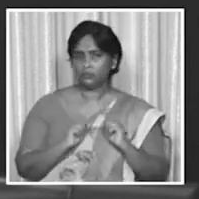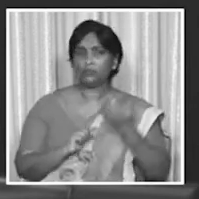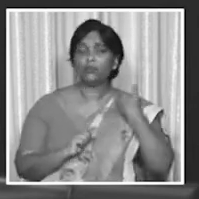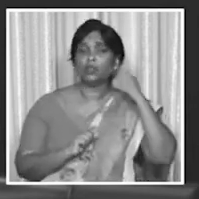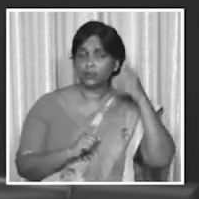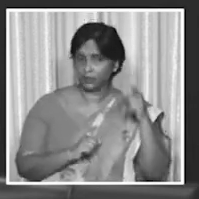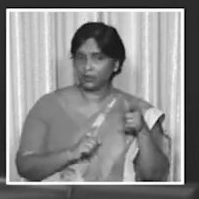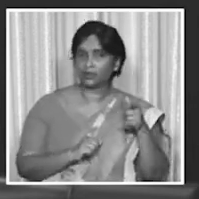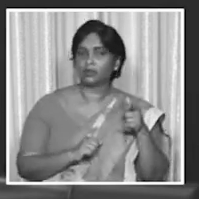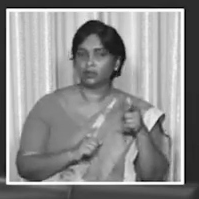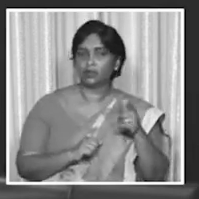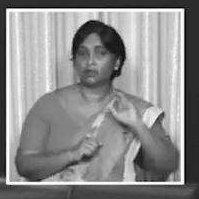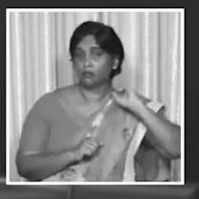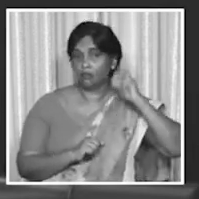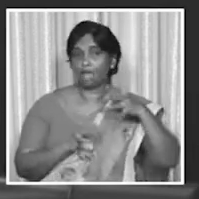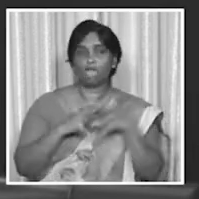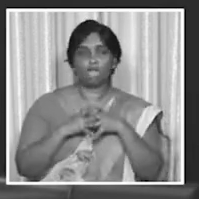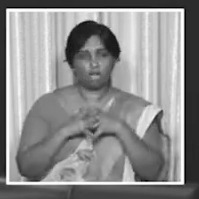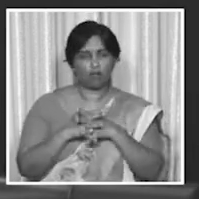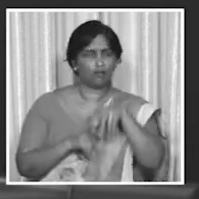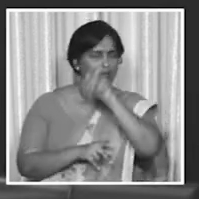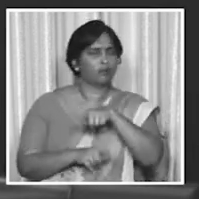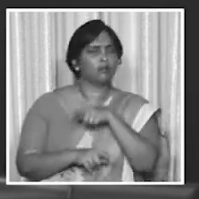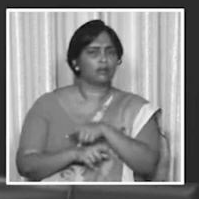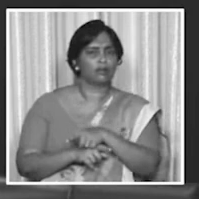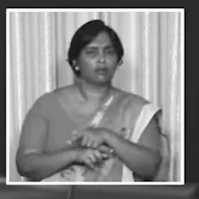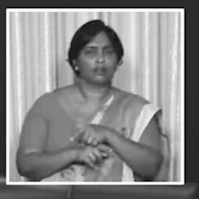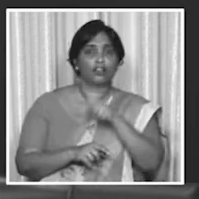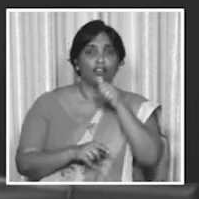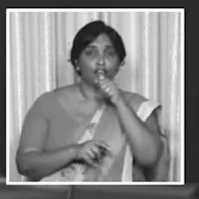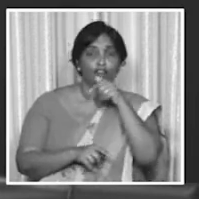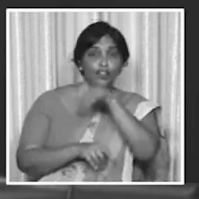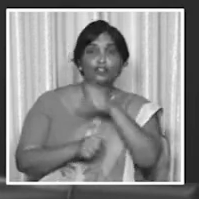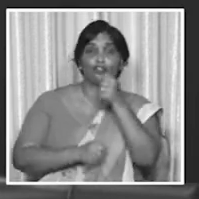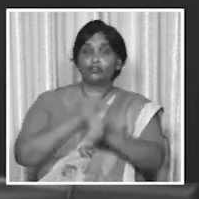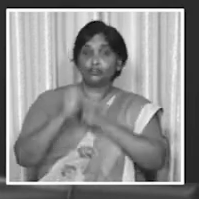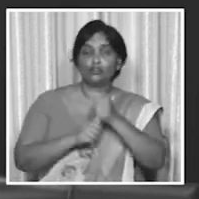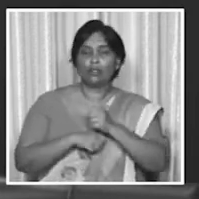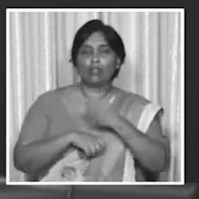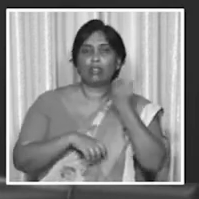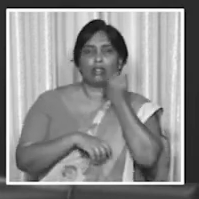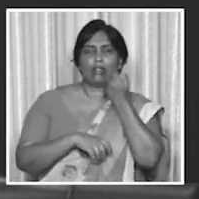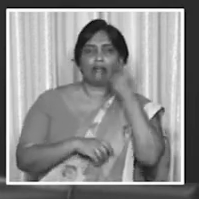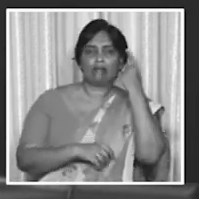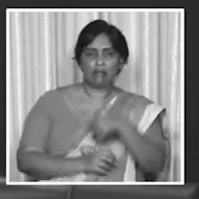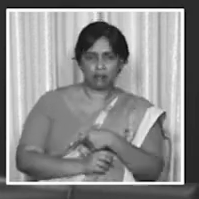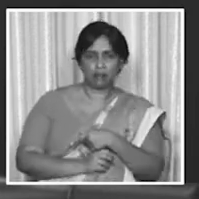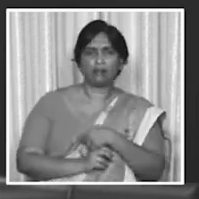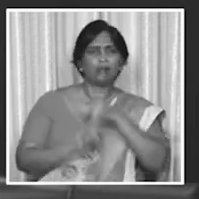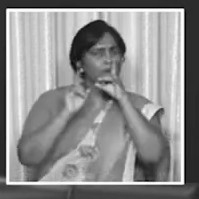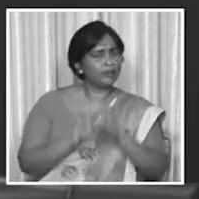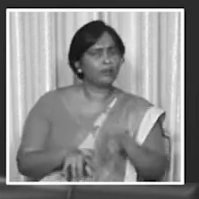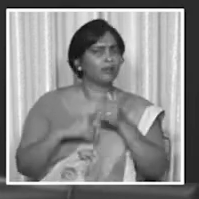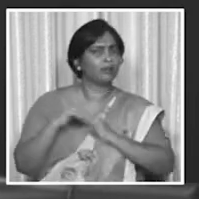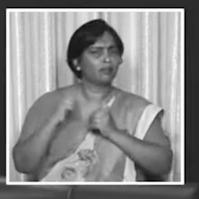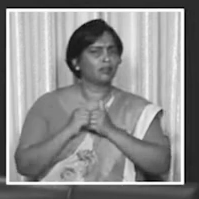විශේෂයෙන්ම දඟපන්දු යවන වනිදු හසරංග වගේ ක්‍රීඩකයෝ වතුරේ දුවවලා ඒ ආබාධයට ලක් වෙන්නේ අවසාන අවස්ථාවේදී. එතකොට මේ වගේ